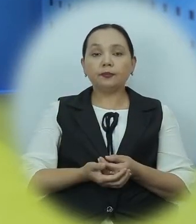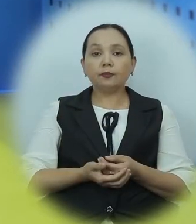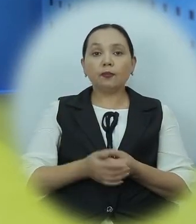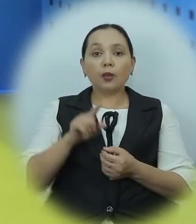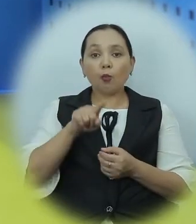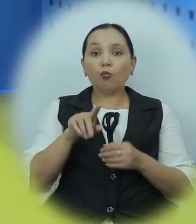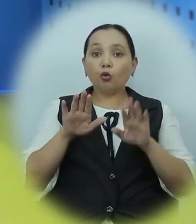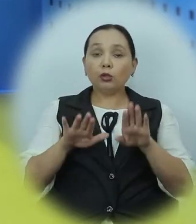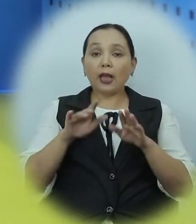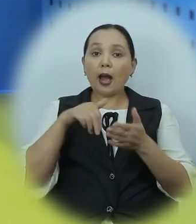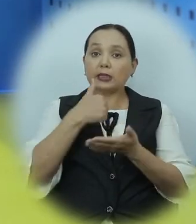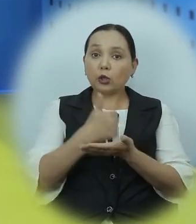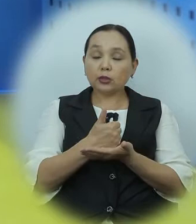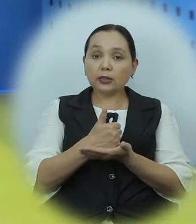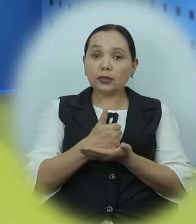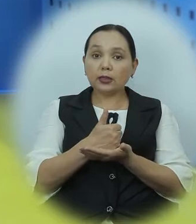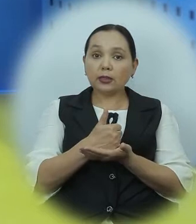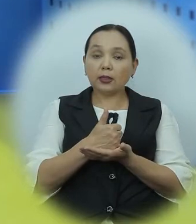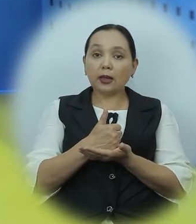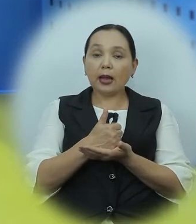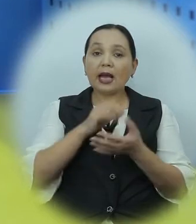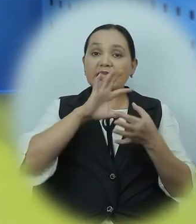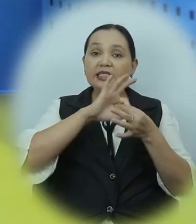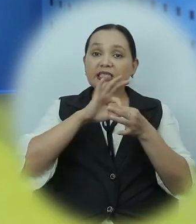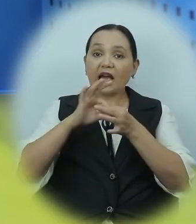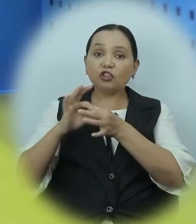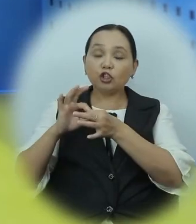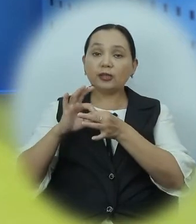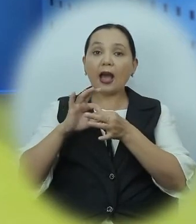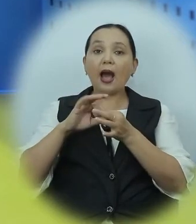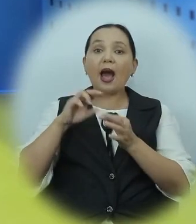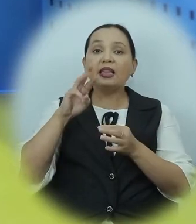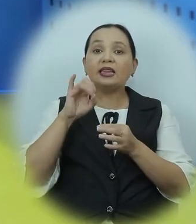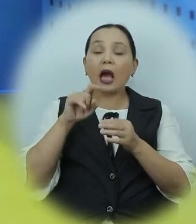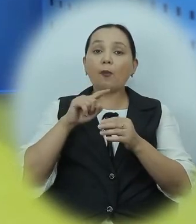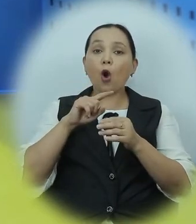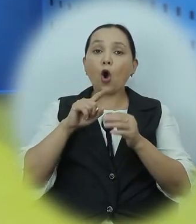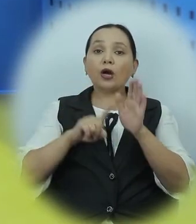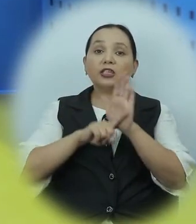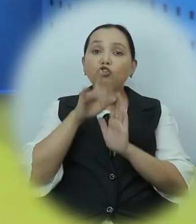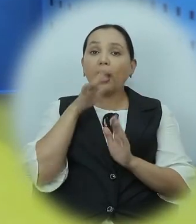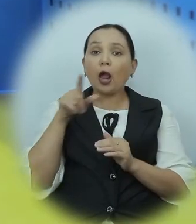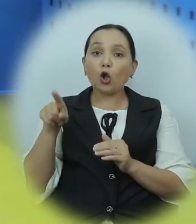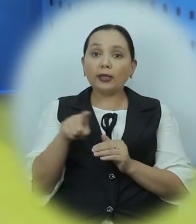Bu yerda asosiy zanjirda tarmoq kuchlanishi kelish jarayonida